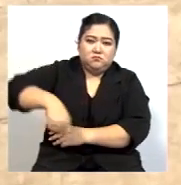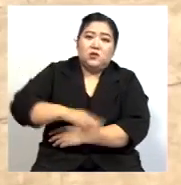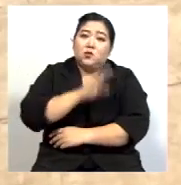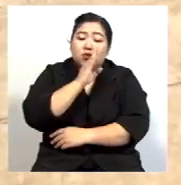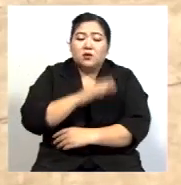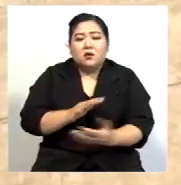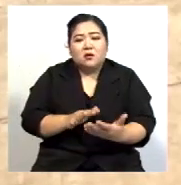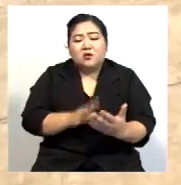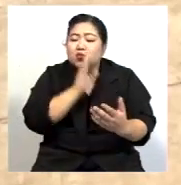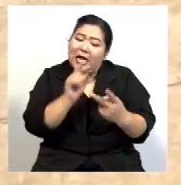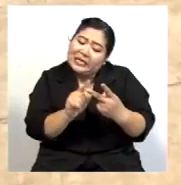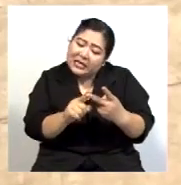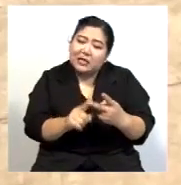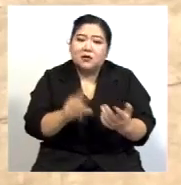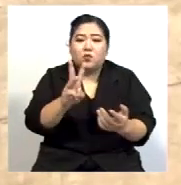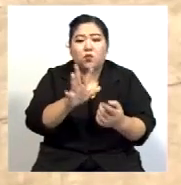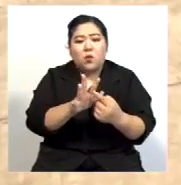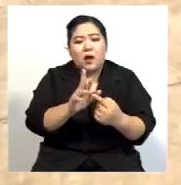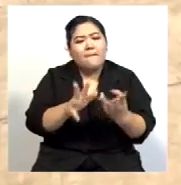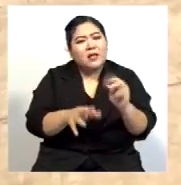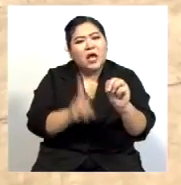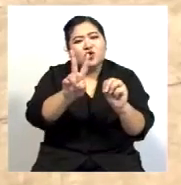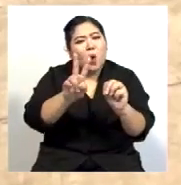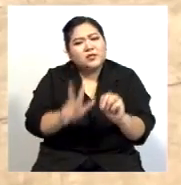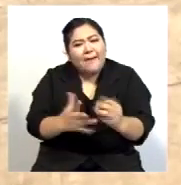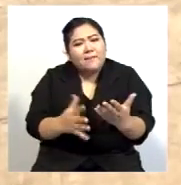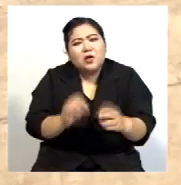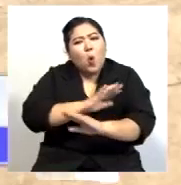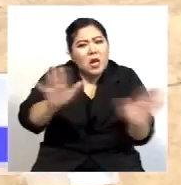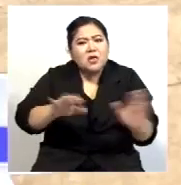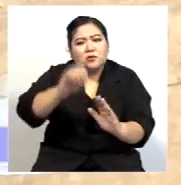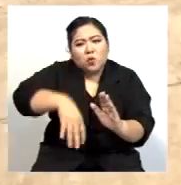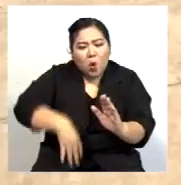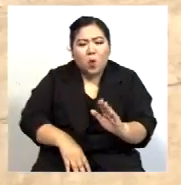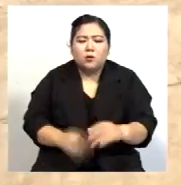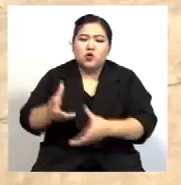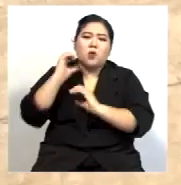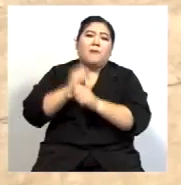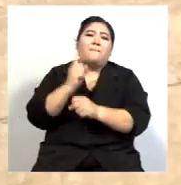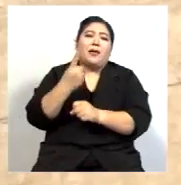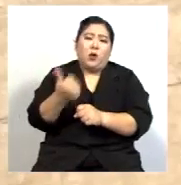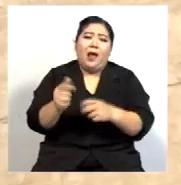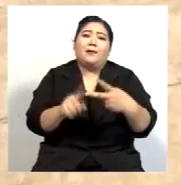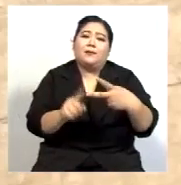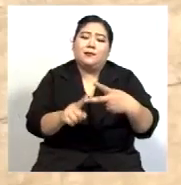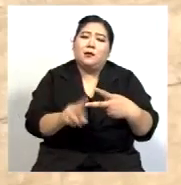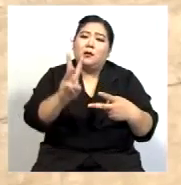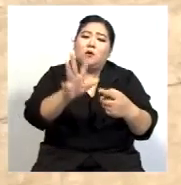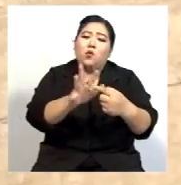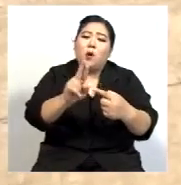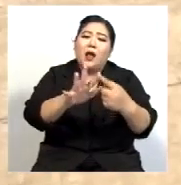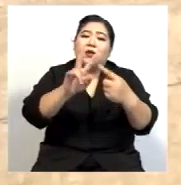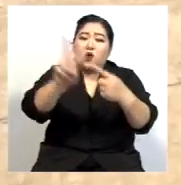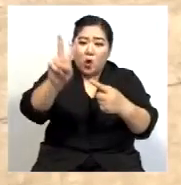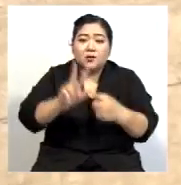2มาตราหรือว่า3มาตราก็ศาลอาจจะบอกว่าให้กลับมาทํา3มาตรานี้ใหม่ก็มาเริ่มต้นในวาระ2วาระ3